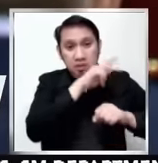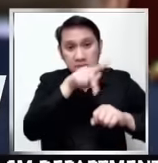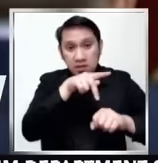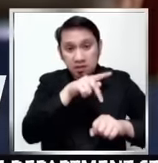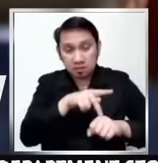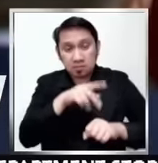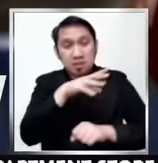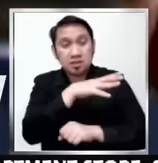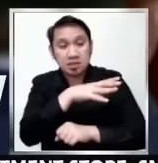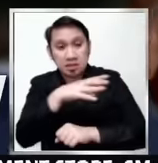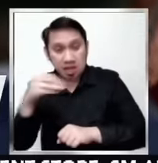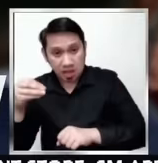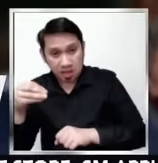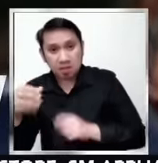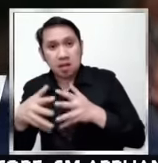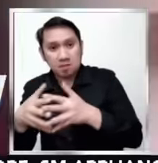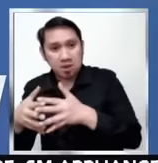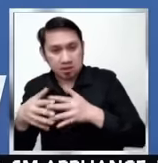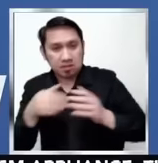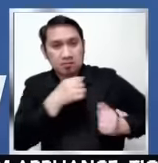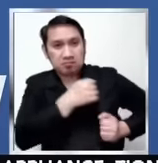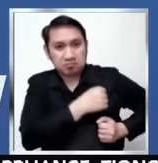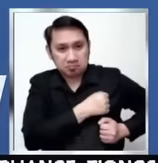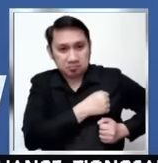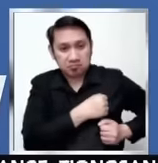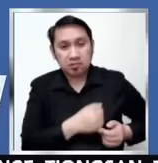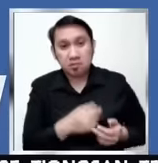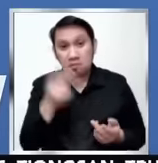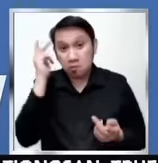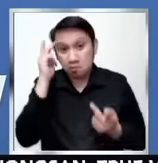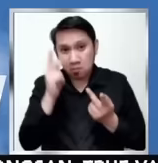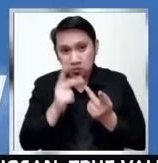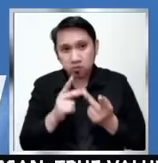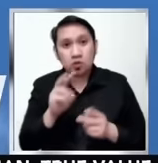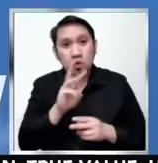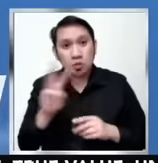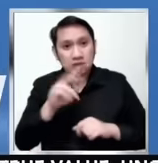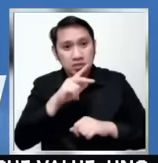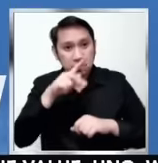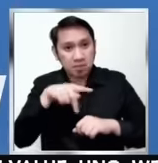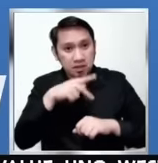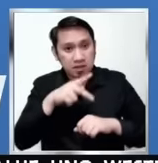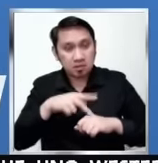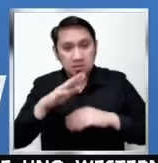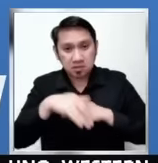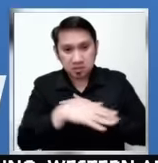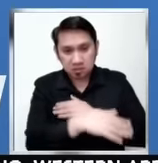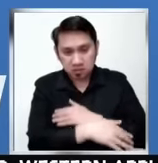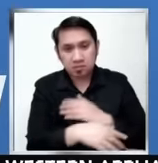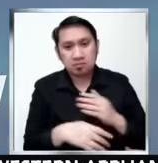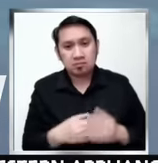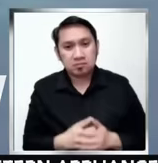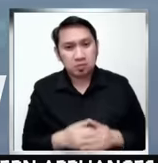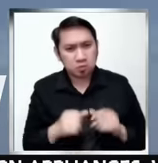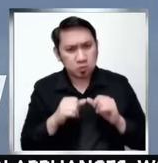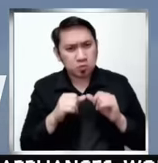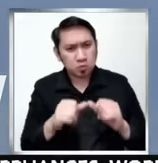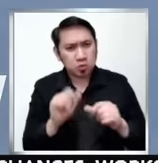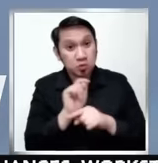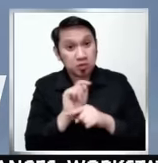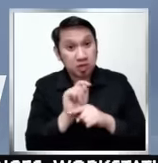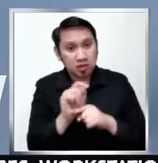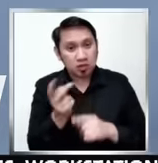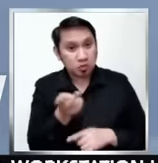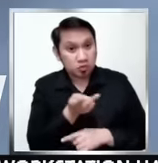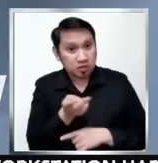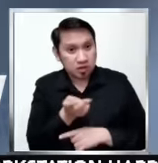Indo-Pacific Command ng Amerika sa West Philippine Sea. Magpapatuloy ang Joint Patrols hanggang Webes, November 23. Bahagi raw ito ng serya ng mga